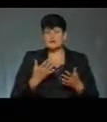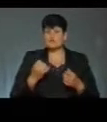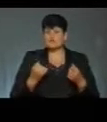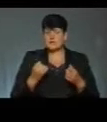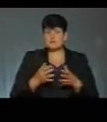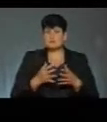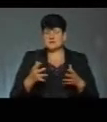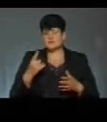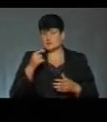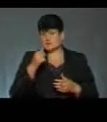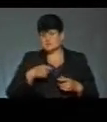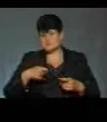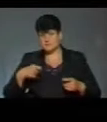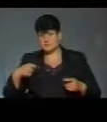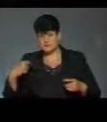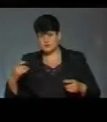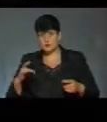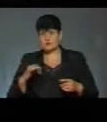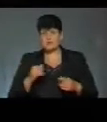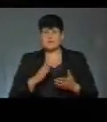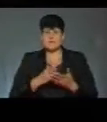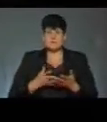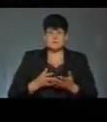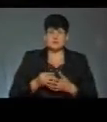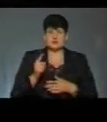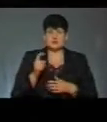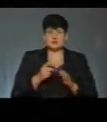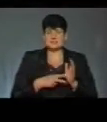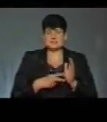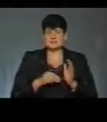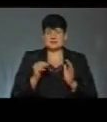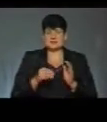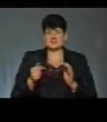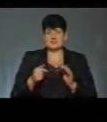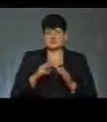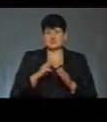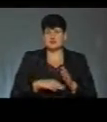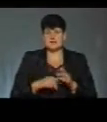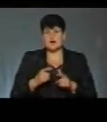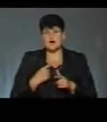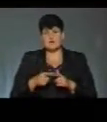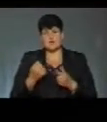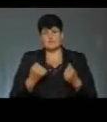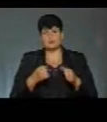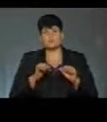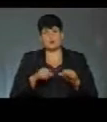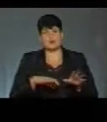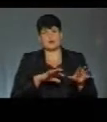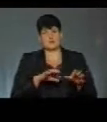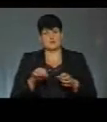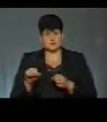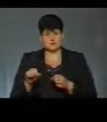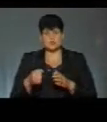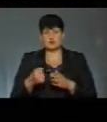більше як на місяць протермінували розмитнення, мали оплатити 170 тисяч гривень штрафу або автомобіль могли конфіскувати.